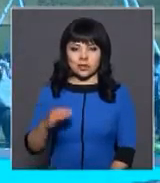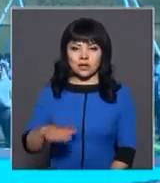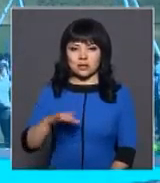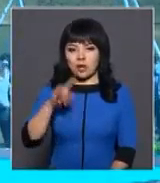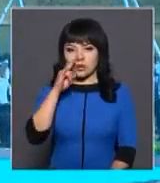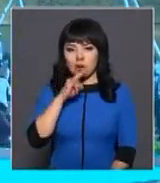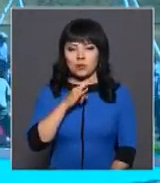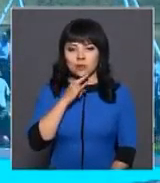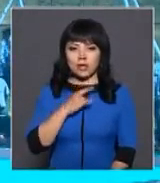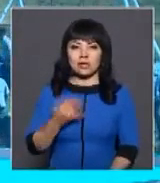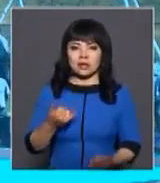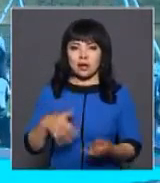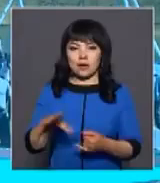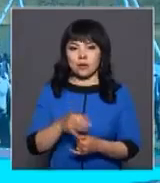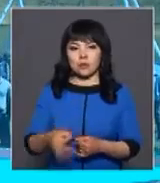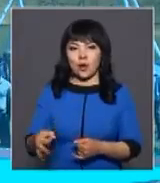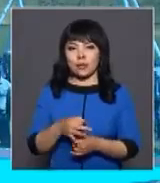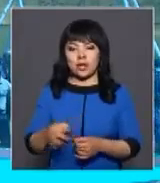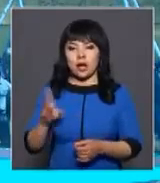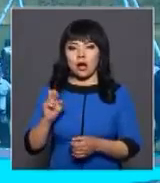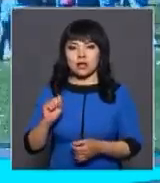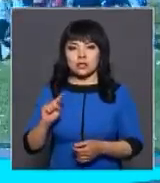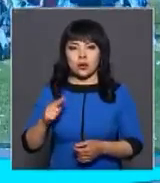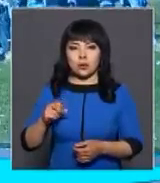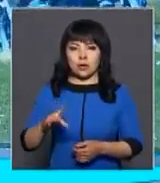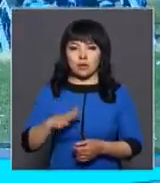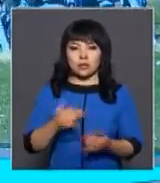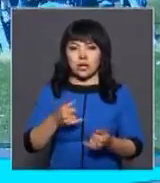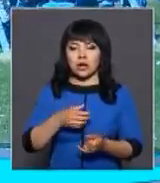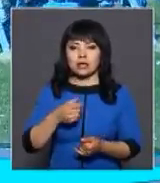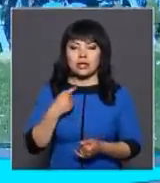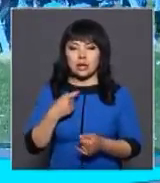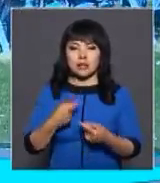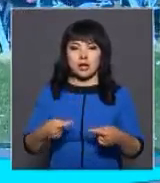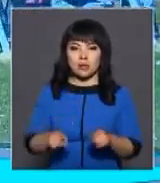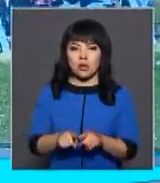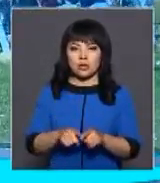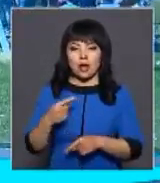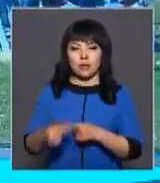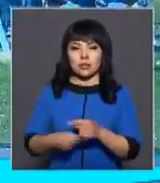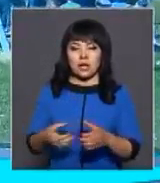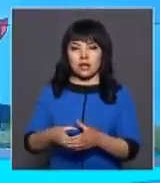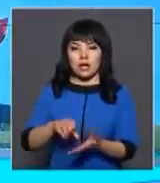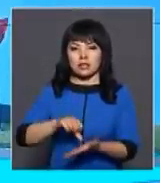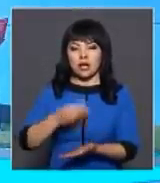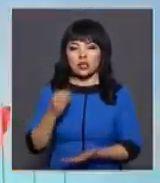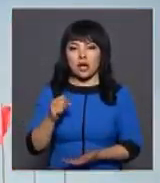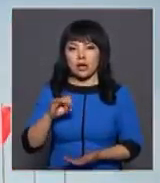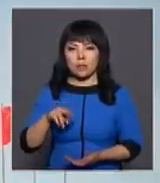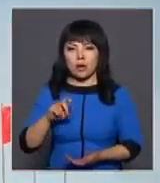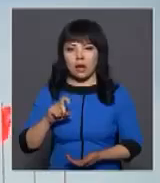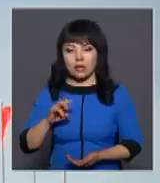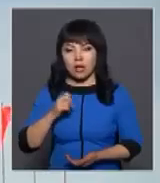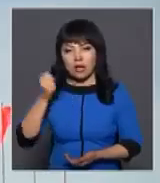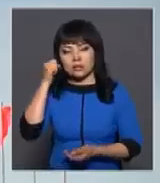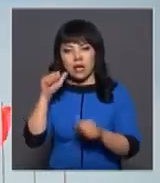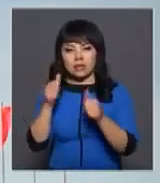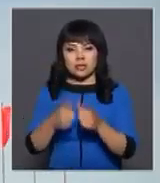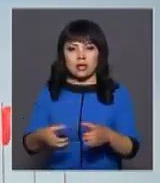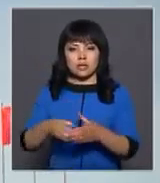Оңтүстік Қазақстан облысында Қазығұрт тауының бөктеріндегі Шарапхана ауылында бабалар рухына тағзым деп аталған ескерткіш кешен